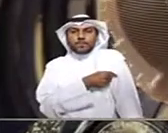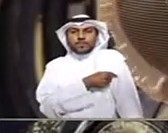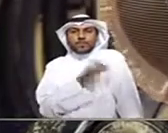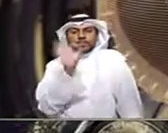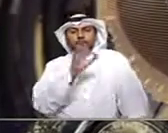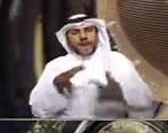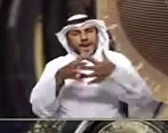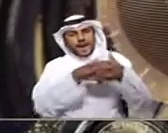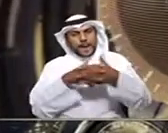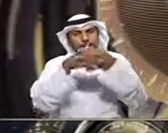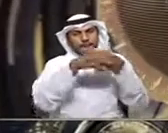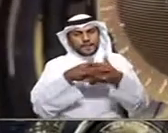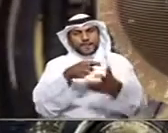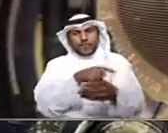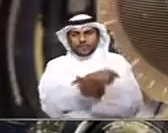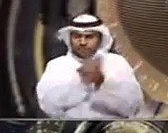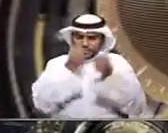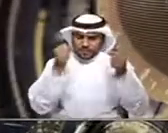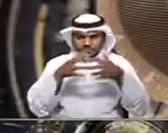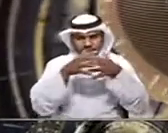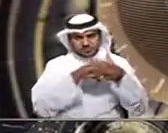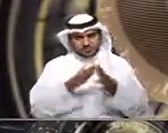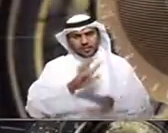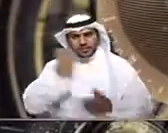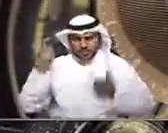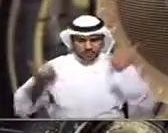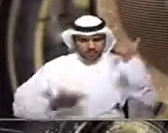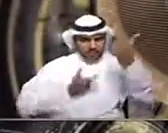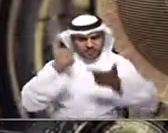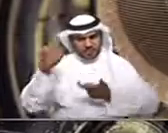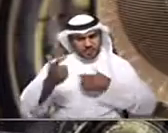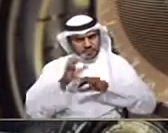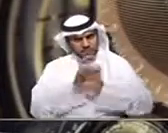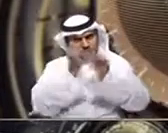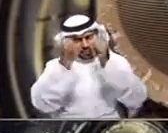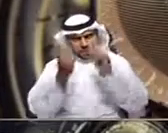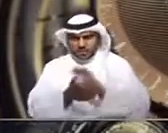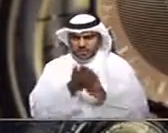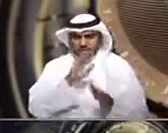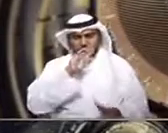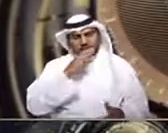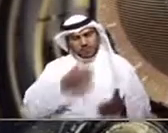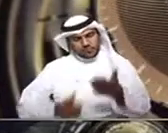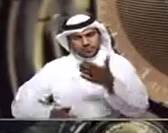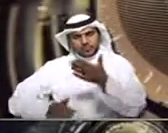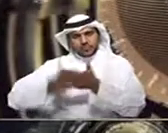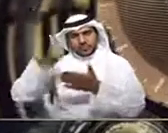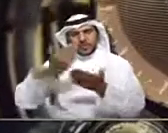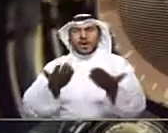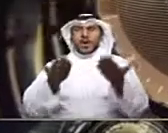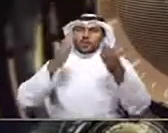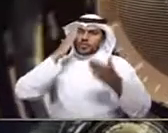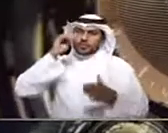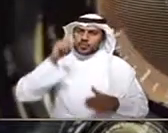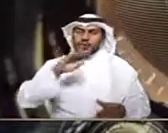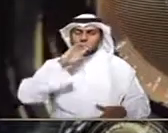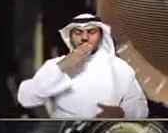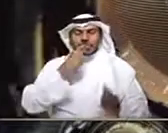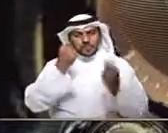المتحدة الأمريكية بعد أن تم استكمال الفحوصات الطبية والتي تكللت نتائجها بفضل الله تعالى